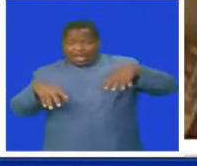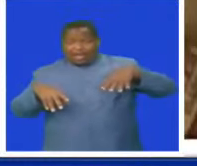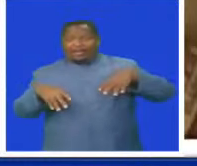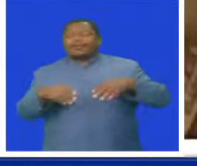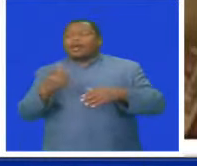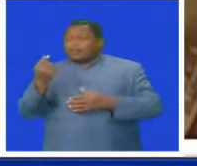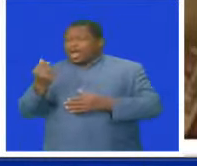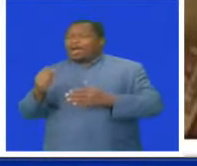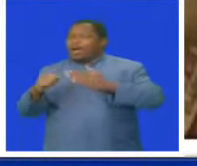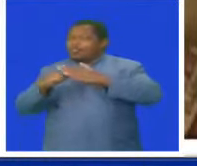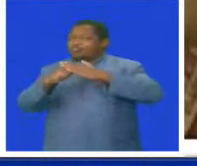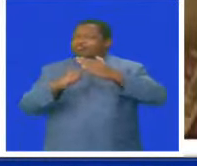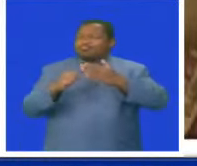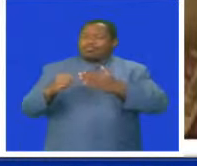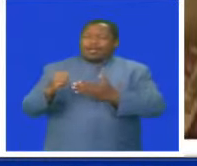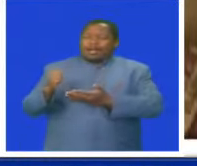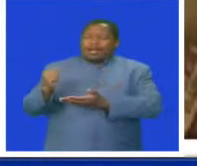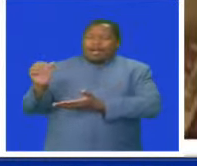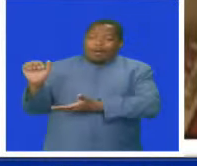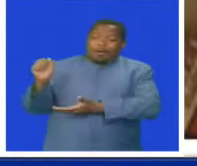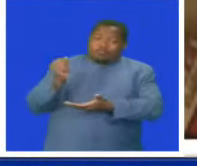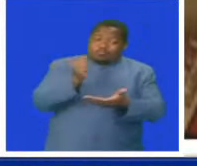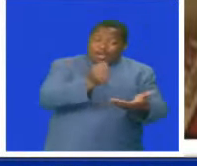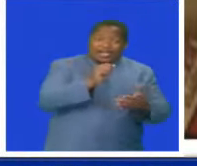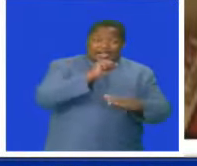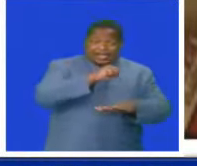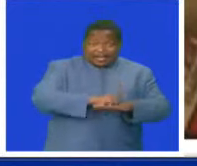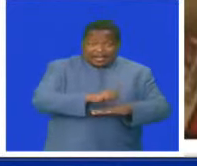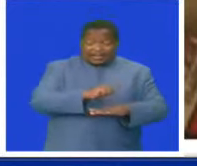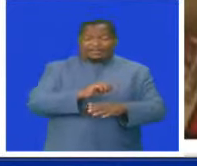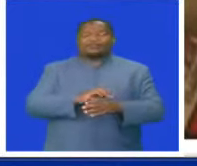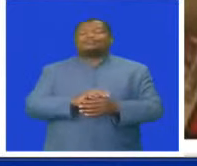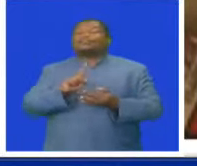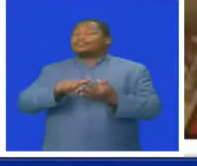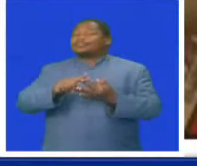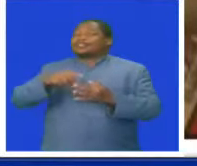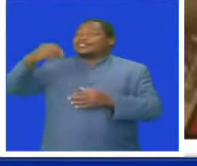ne sun ne water energy bese kuba